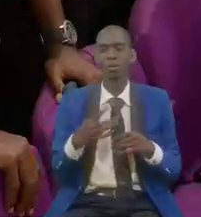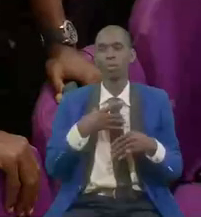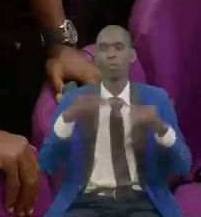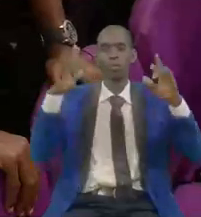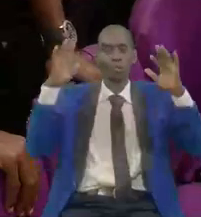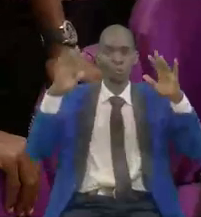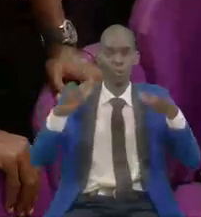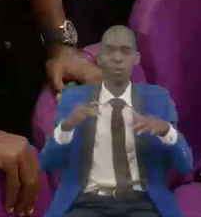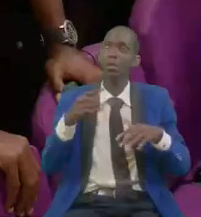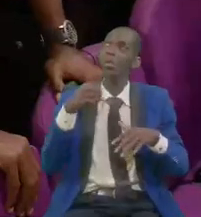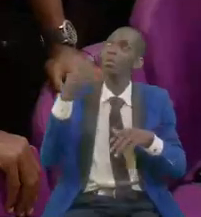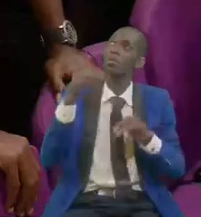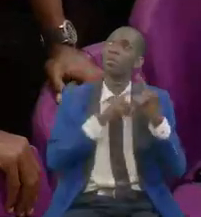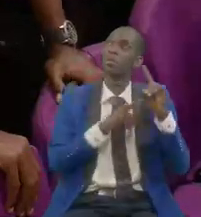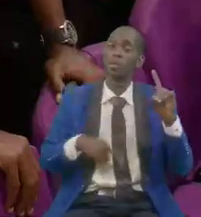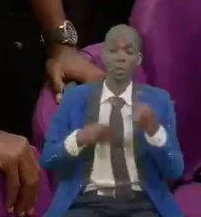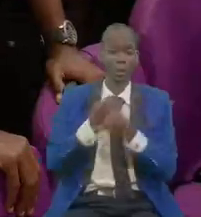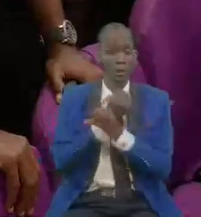Le salut est un don.